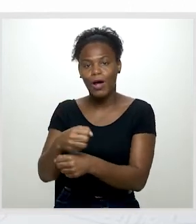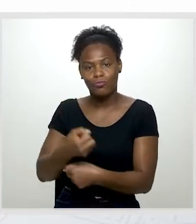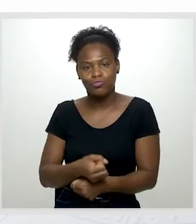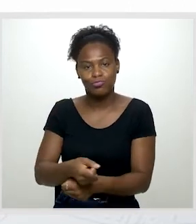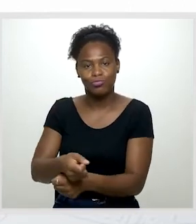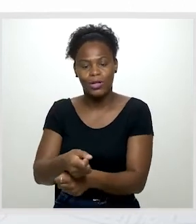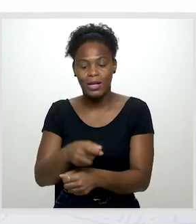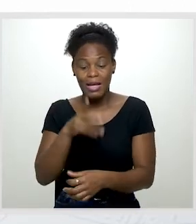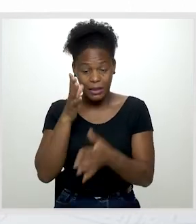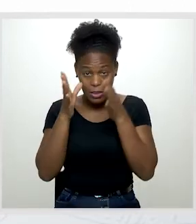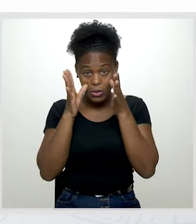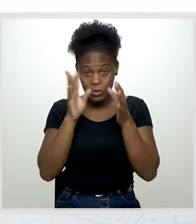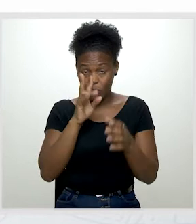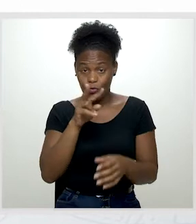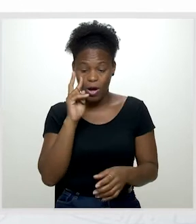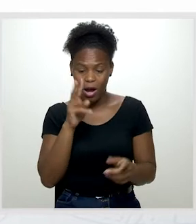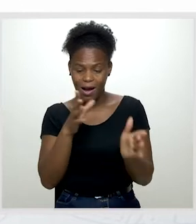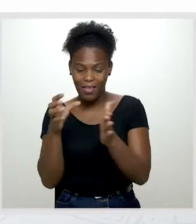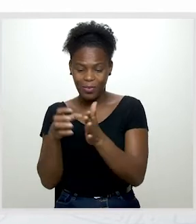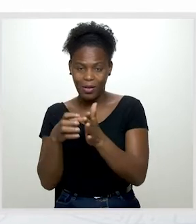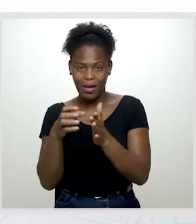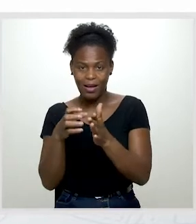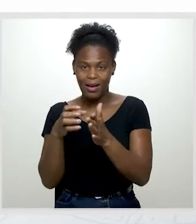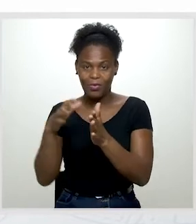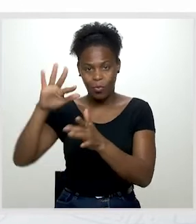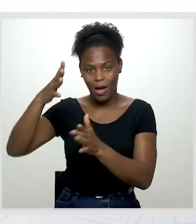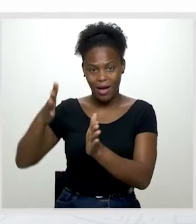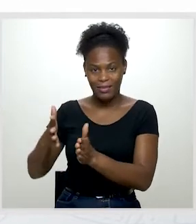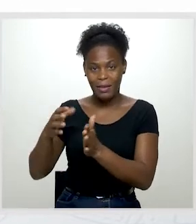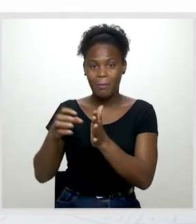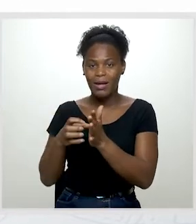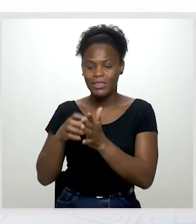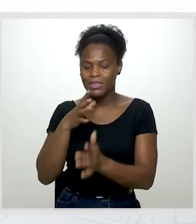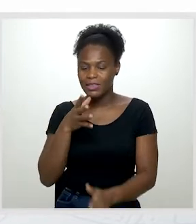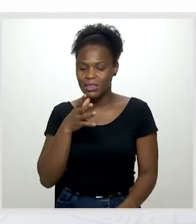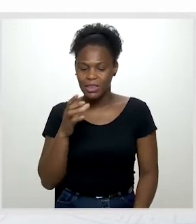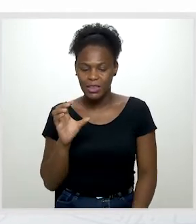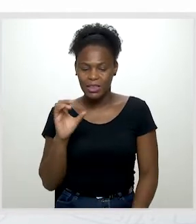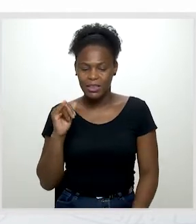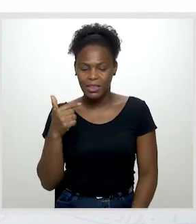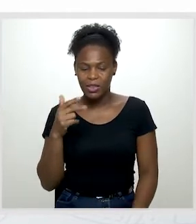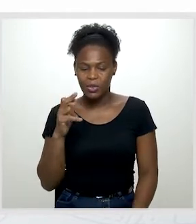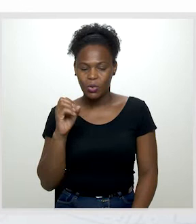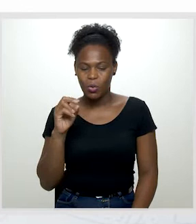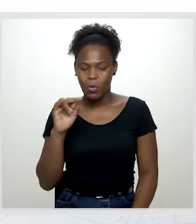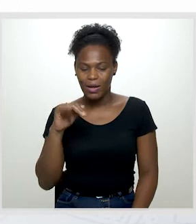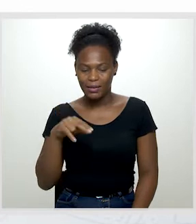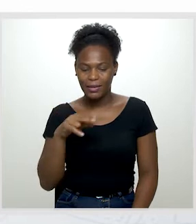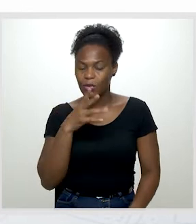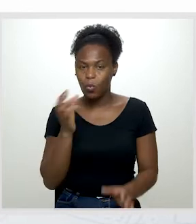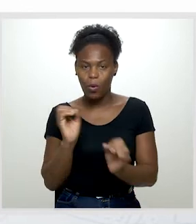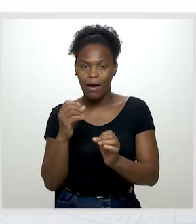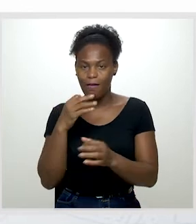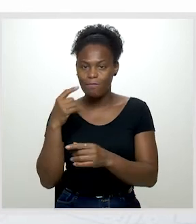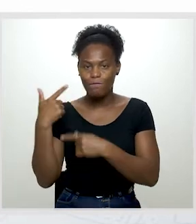petite remarque, si tu regardes à droite de l'image, on a ce qu'on appelle la citrouille, qui n'est pas dans notre tradition